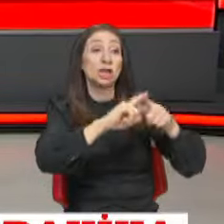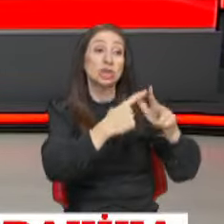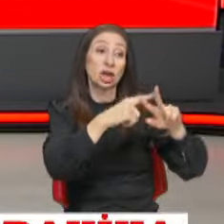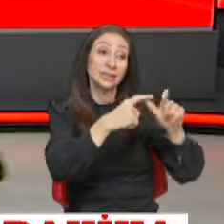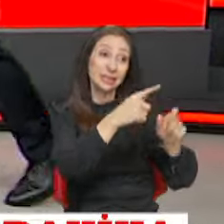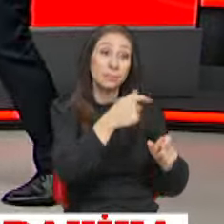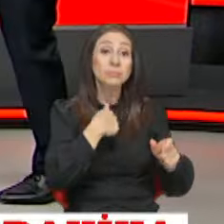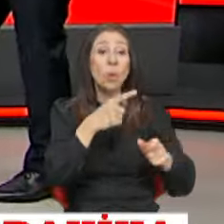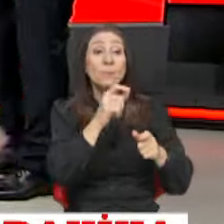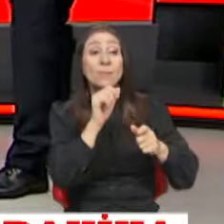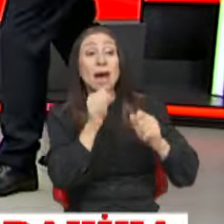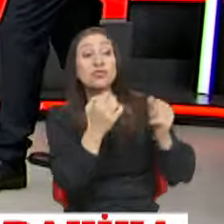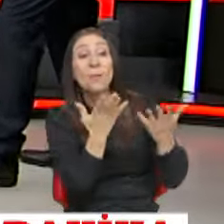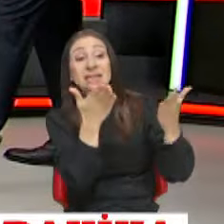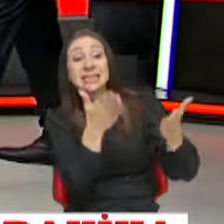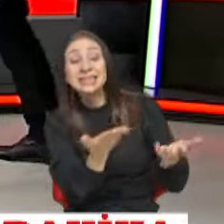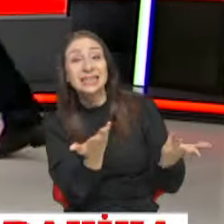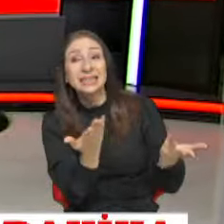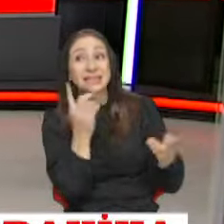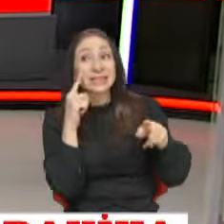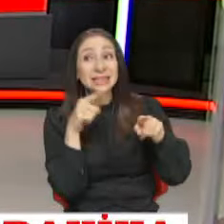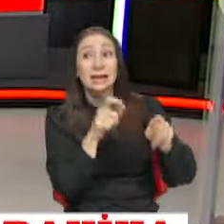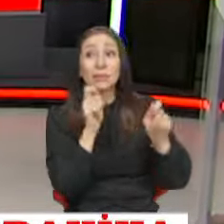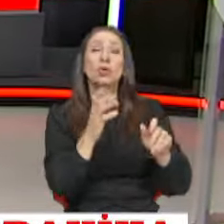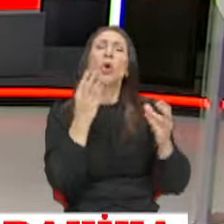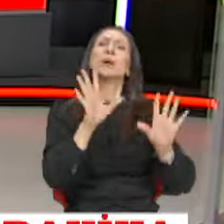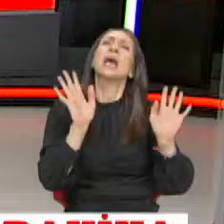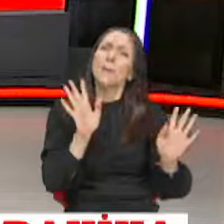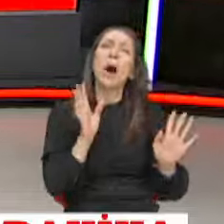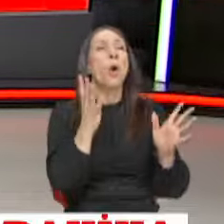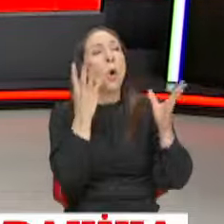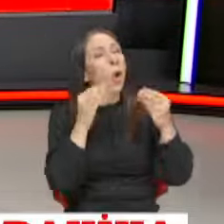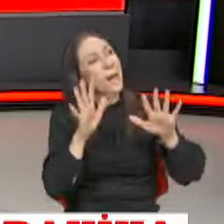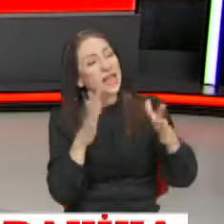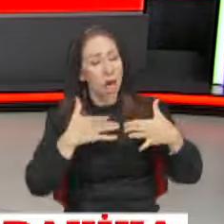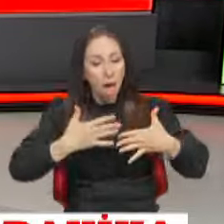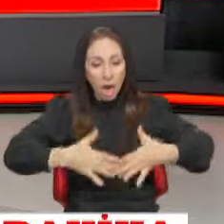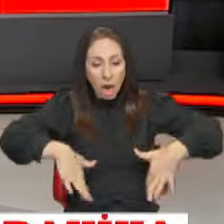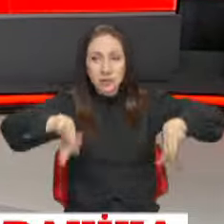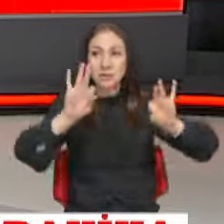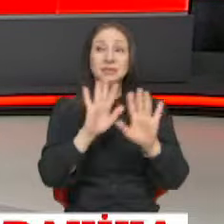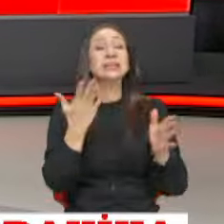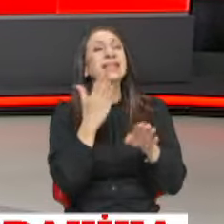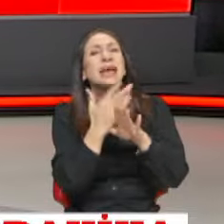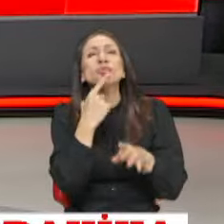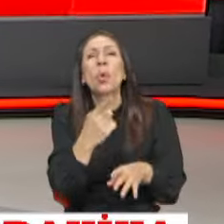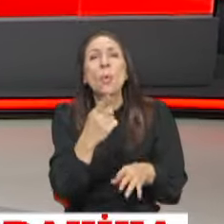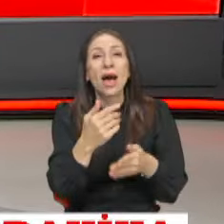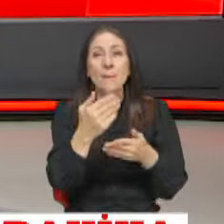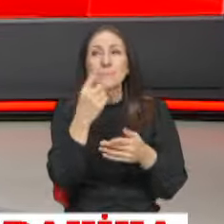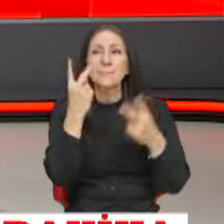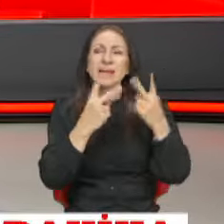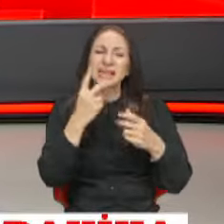Biz orada Performansı da takip edeceğiz olmaz ama hani olursa diye hazırlığımızı niye söylüyorum Hani birileri